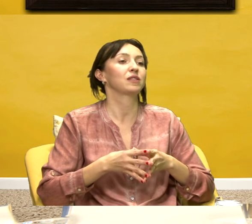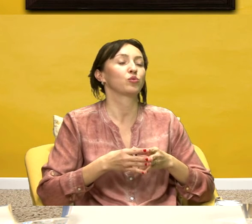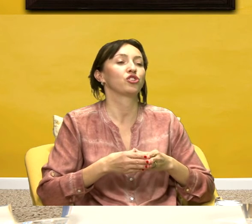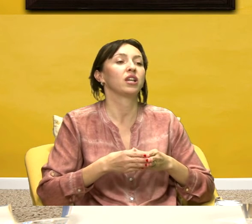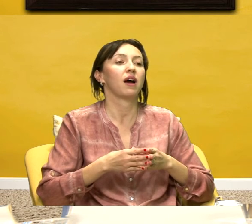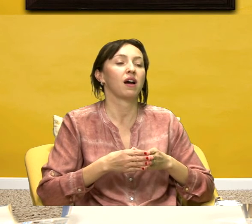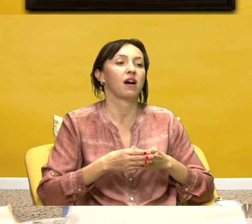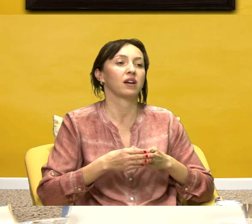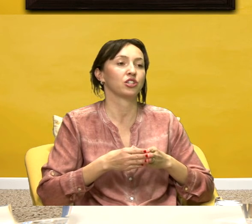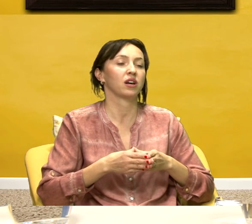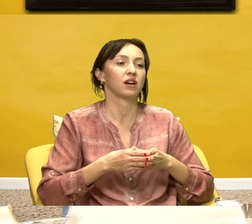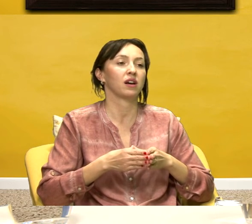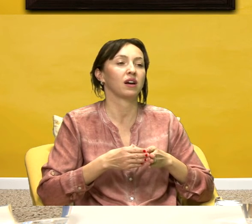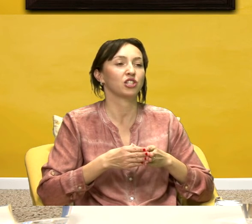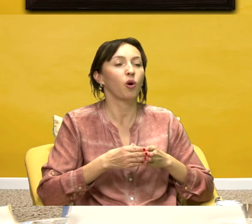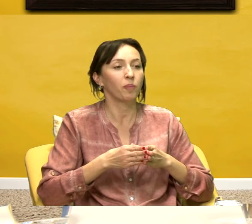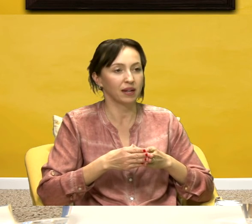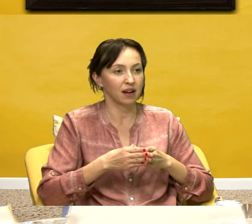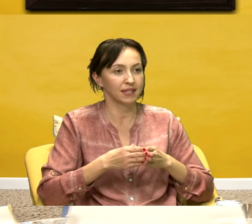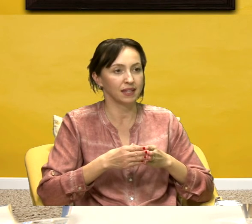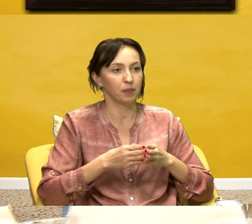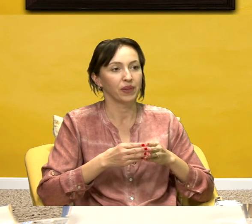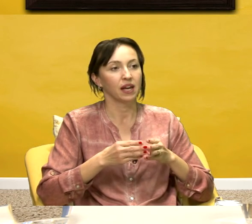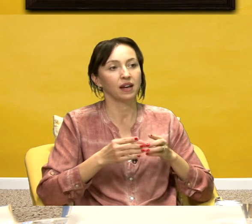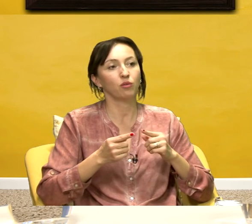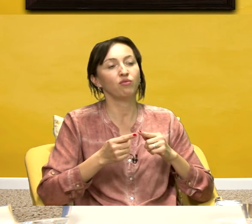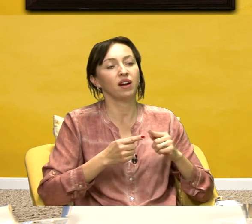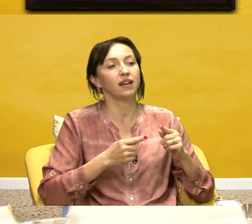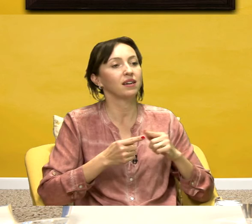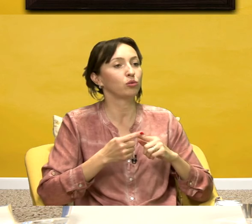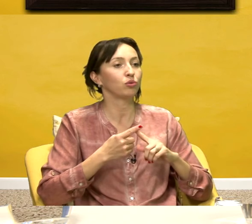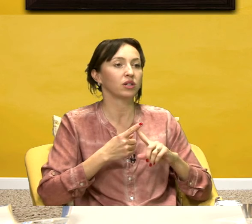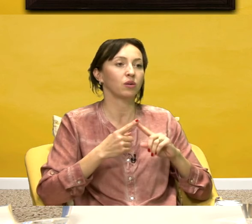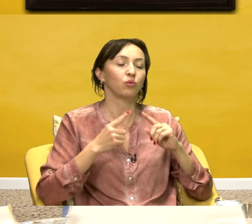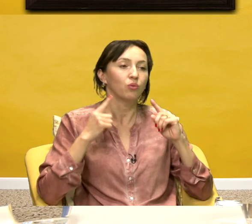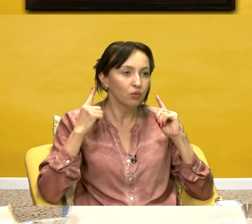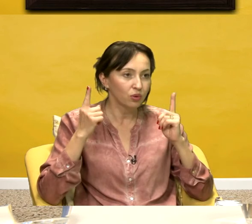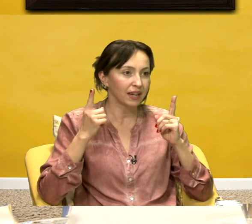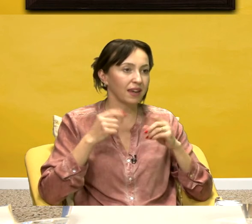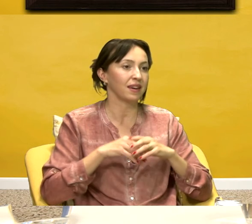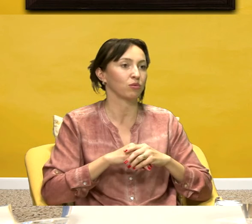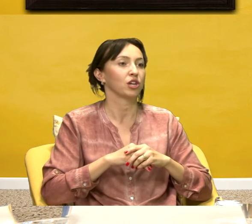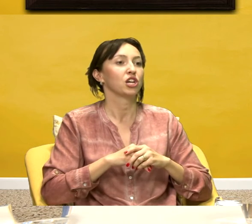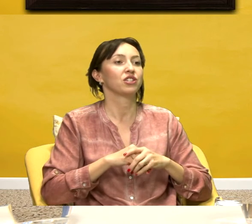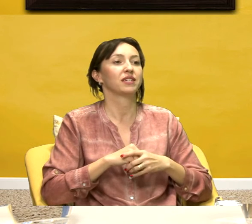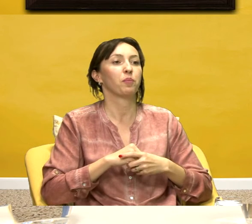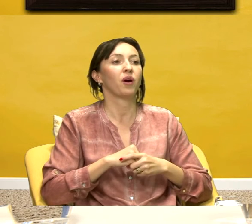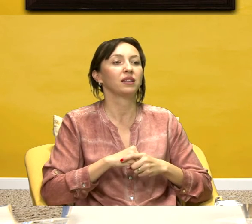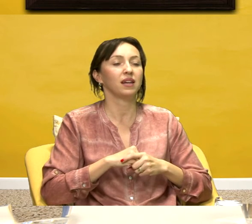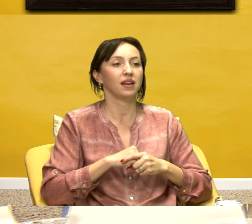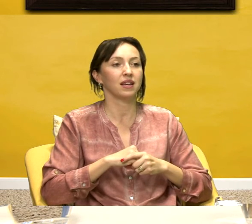există riscuri și la acea operație. Are cumva legătură cu creierul